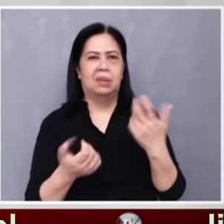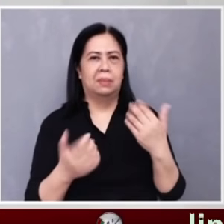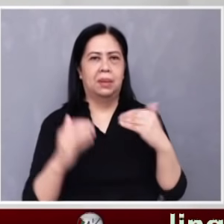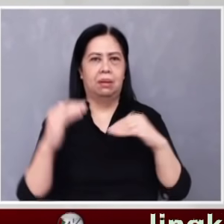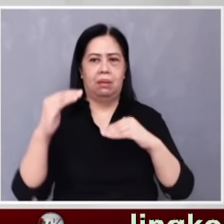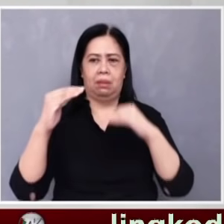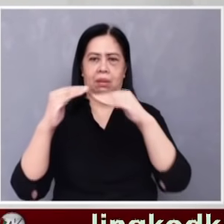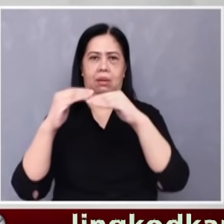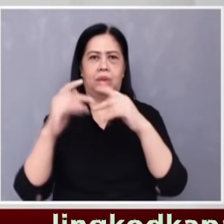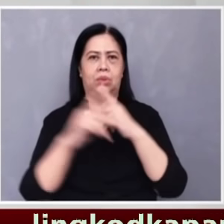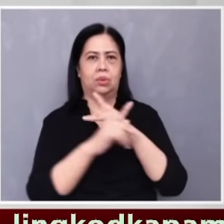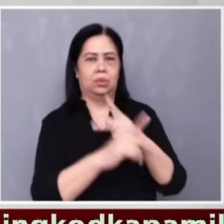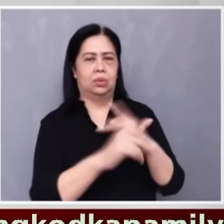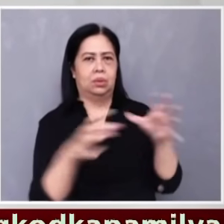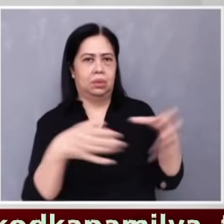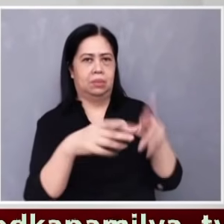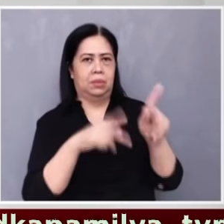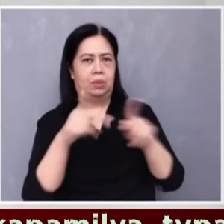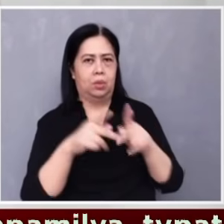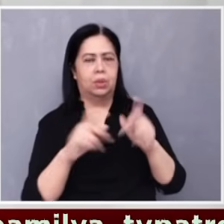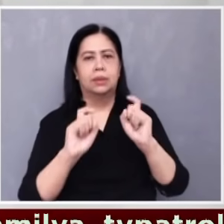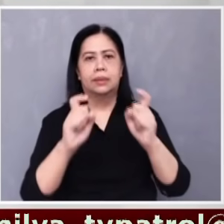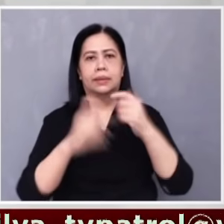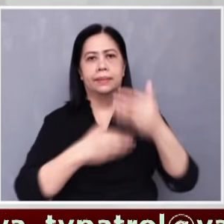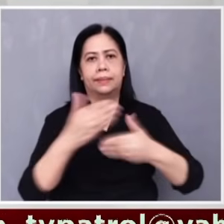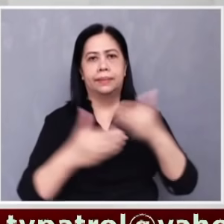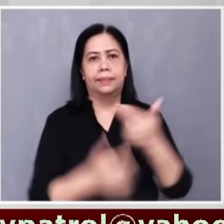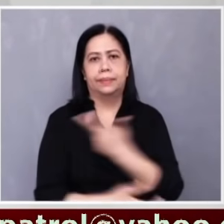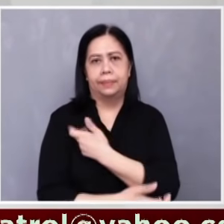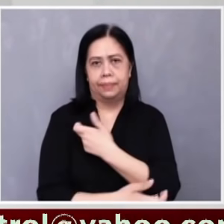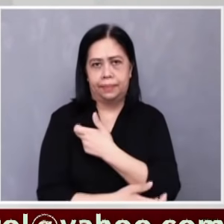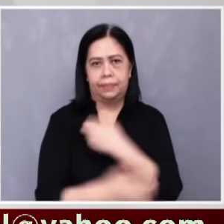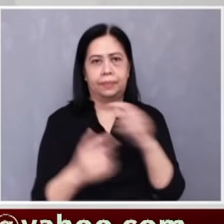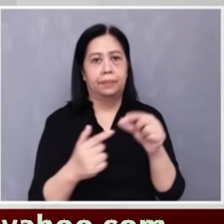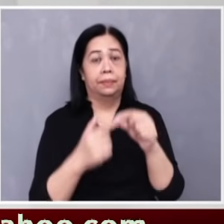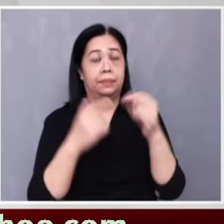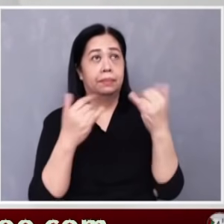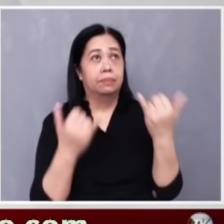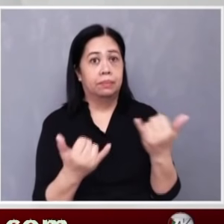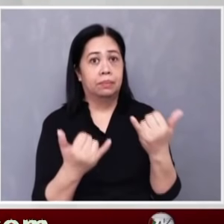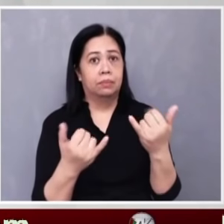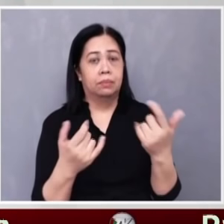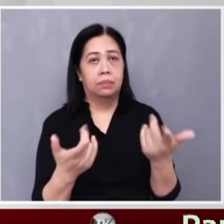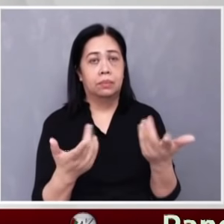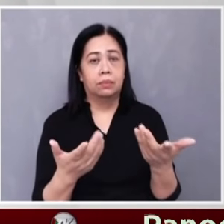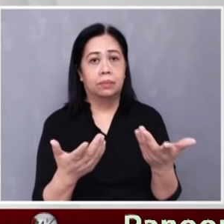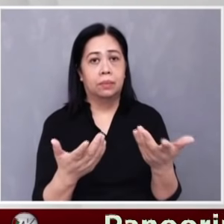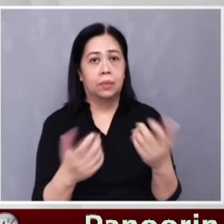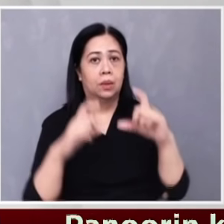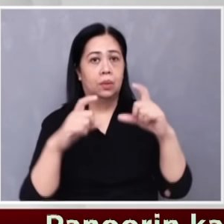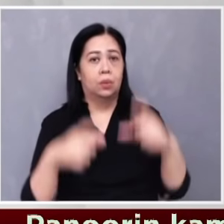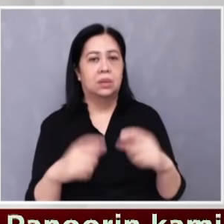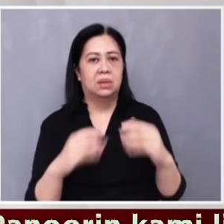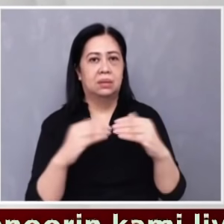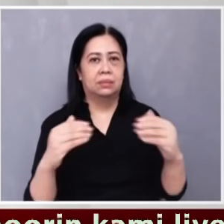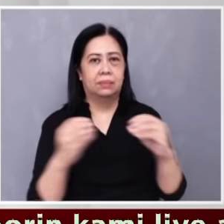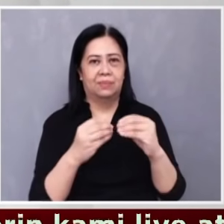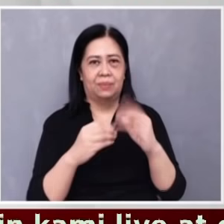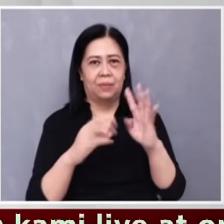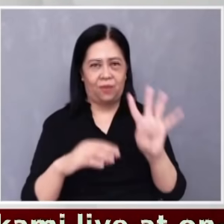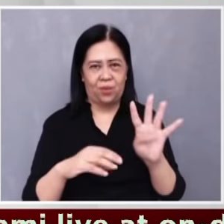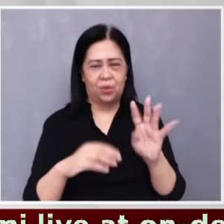accelerating vaccination activities, especially now that we are on this quarantine classification that gives us